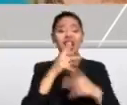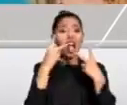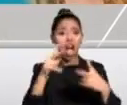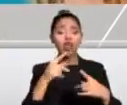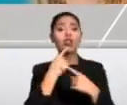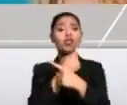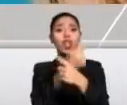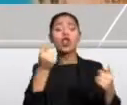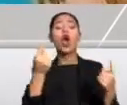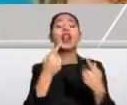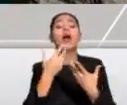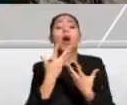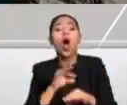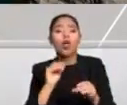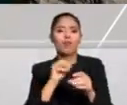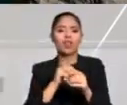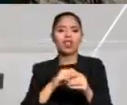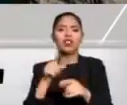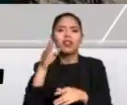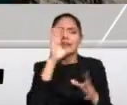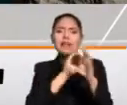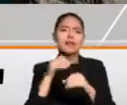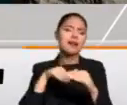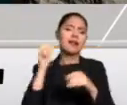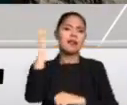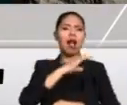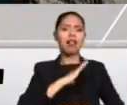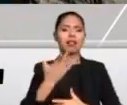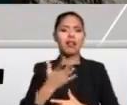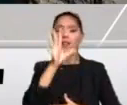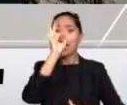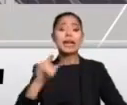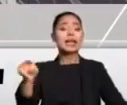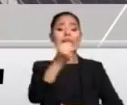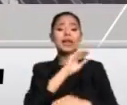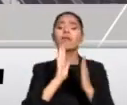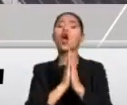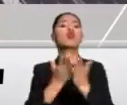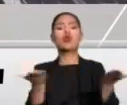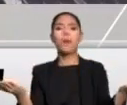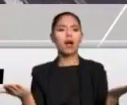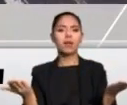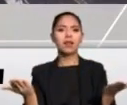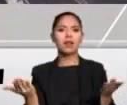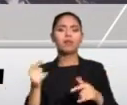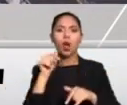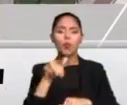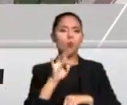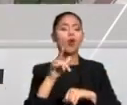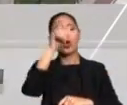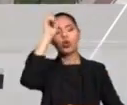dile getiremedikleri için sinsice saldırıyorlar. Hiç kimse kusura bakmasın. Bu